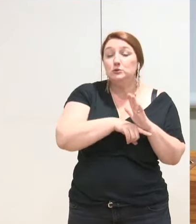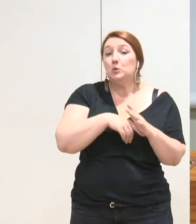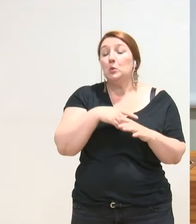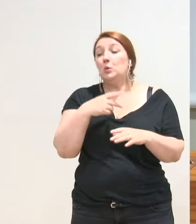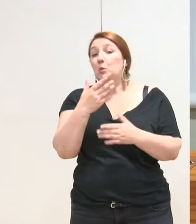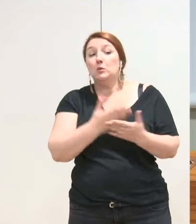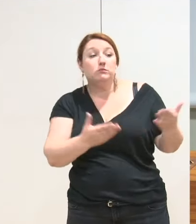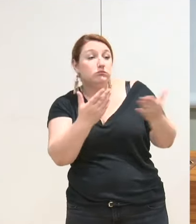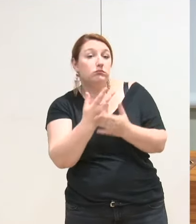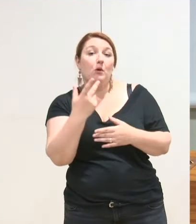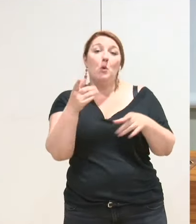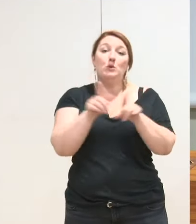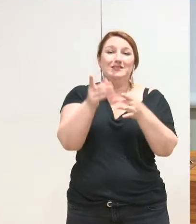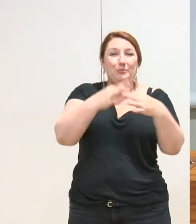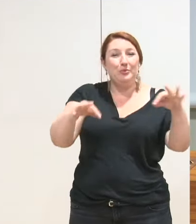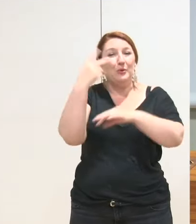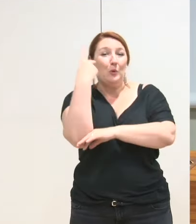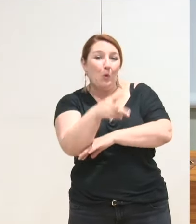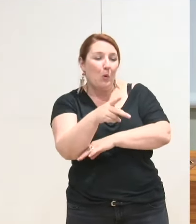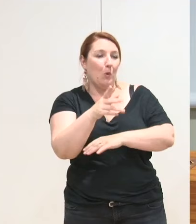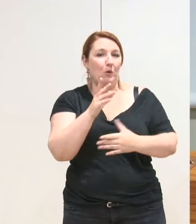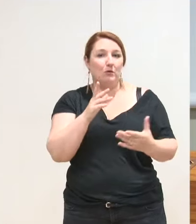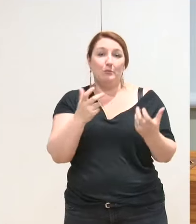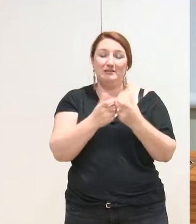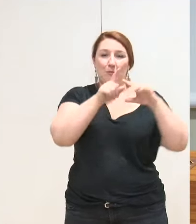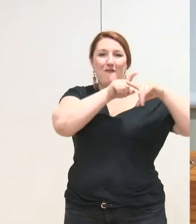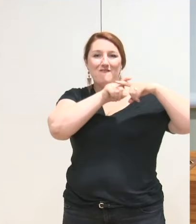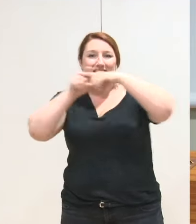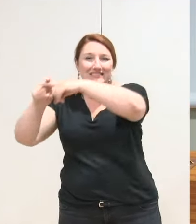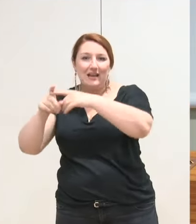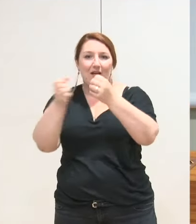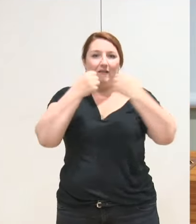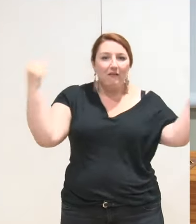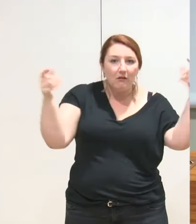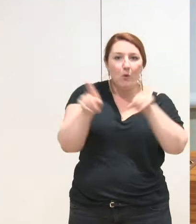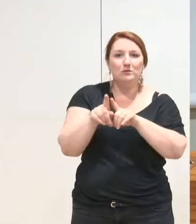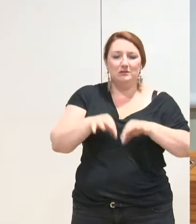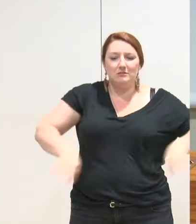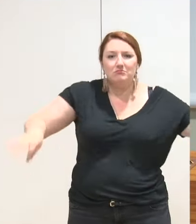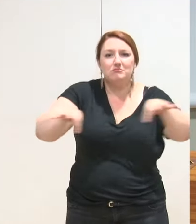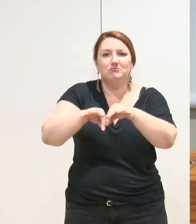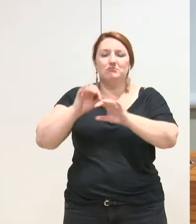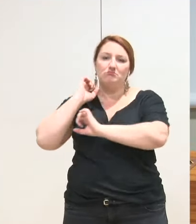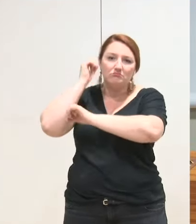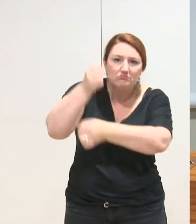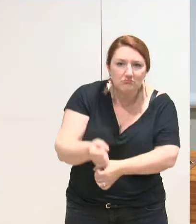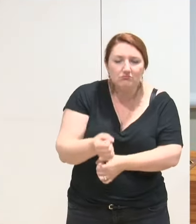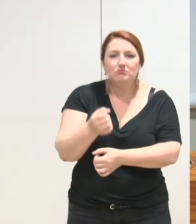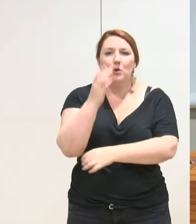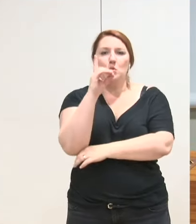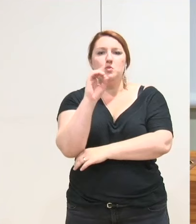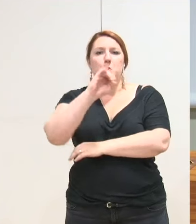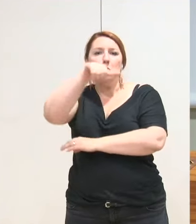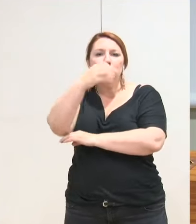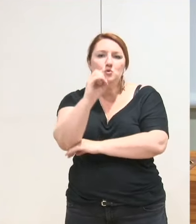dans leur dans leurs locaux je vise en particulier les vestiaires et le dojo mais tout ça c'est des choses que vous savez nous avons pris le temps de